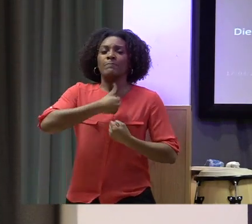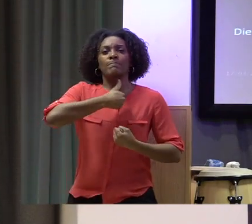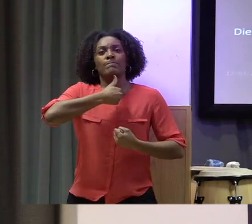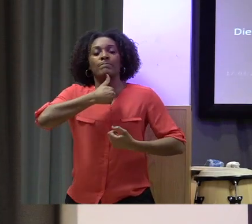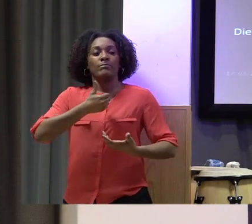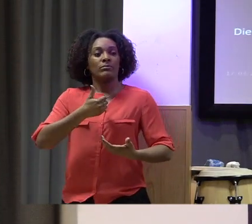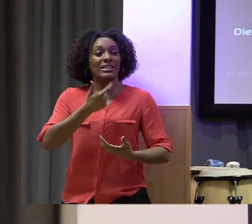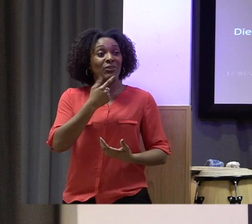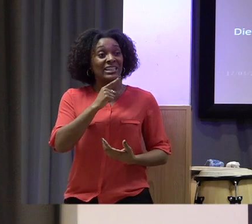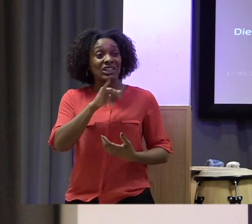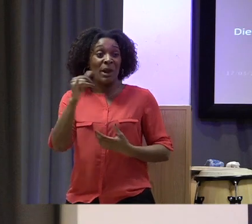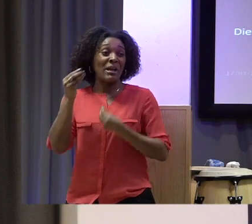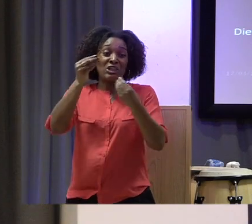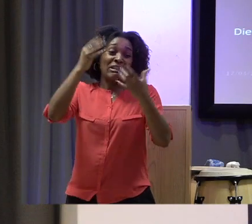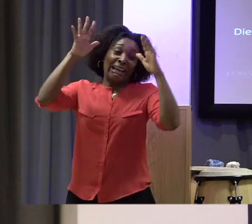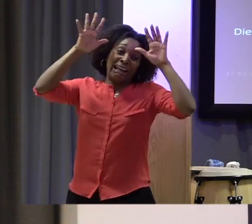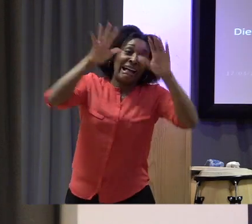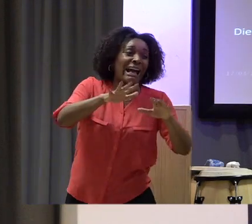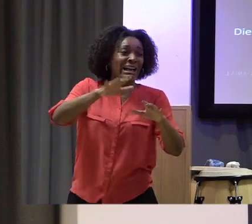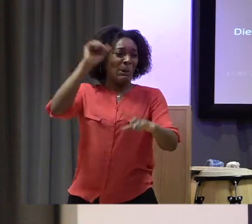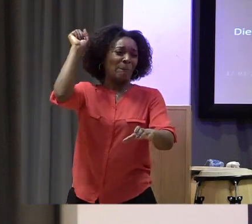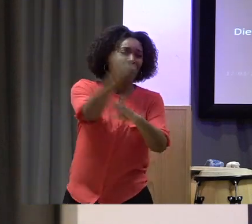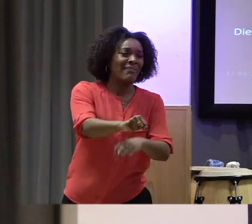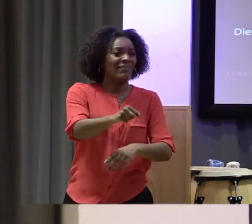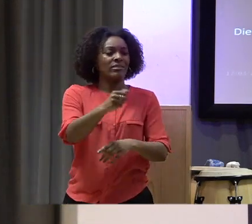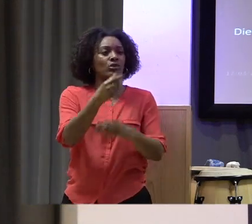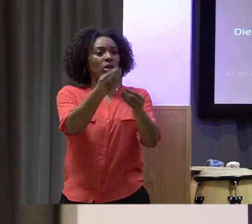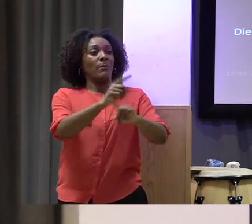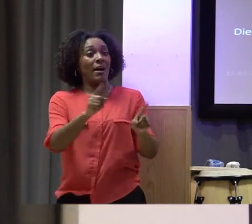On peut en sortir d'abord parce que Dieu dit que c'est possible.